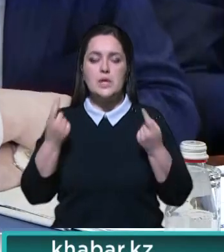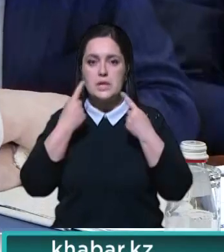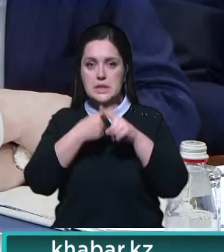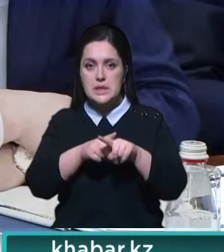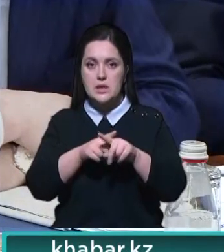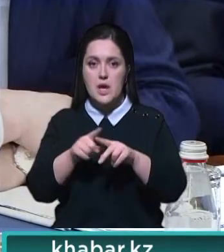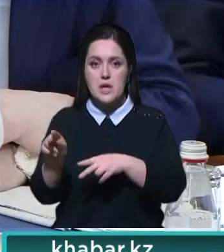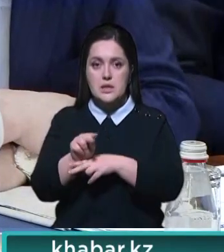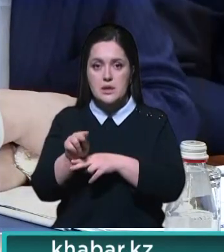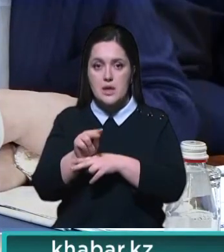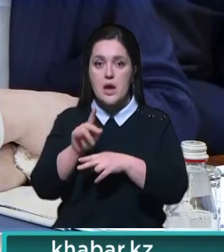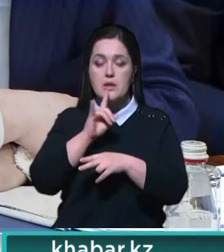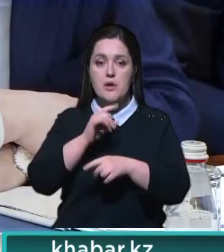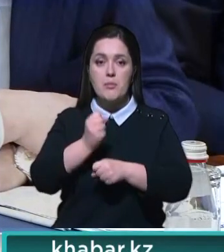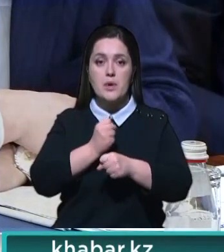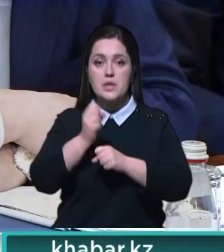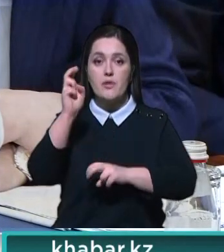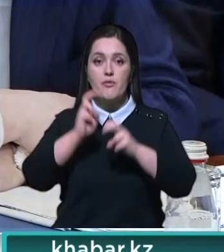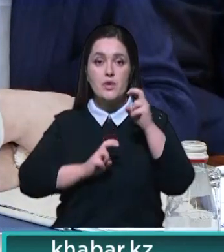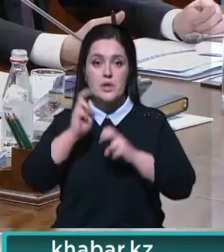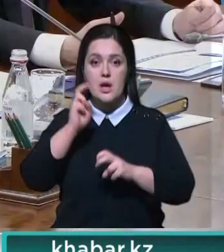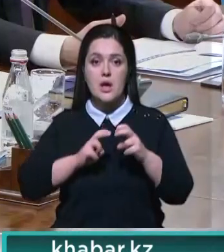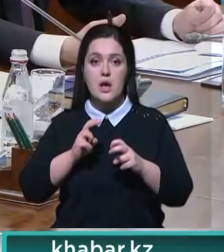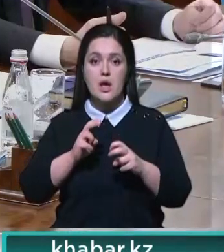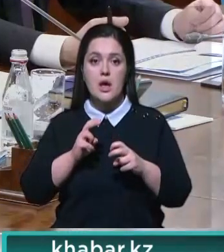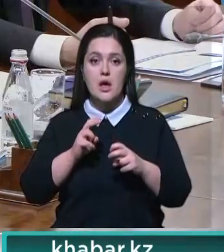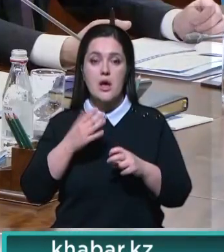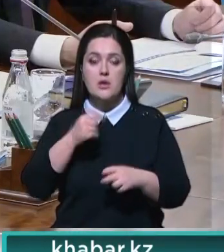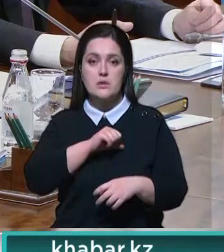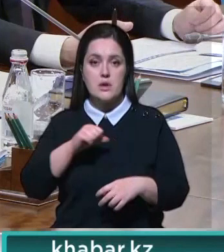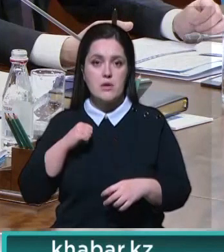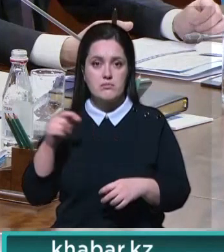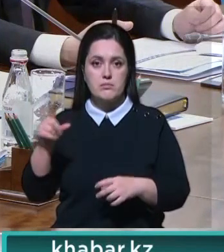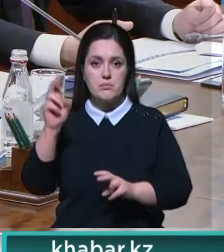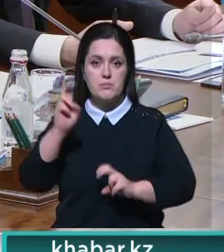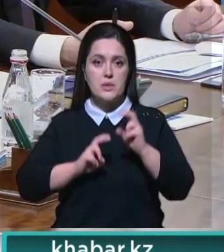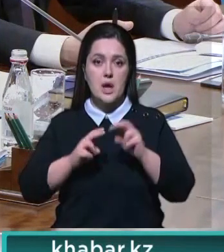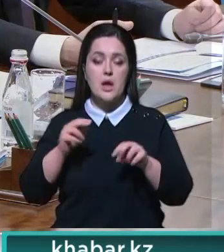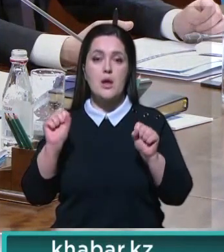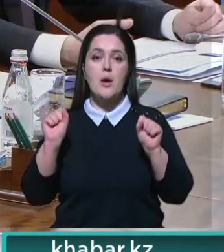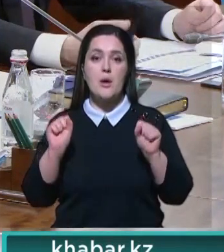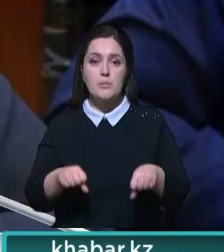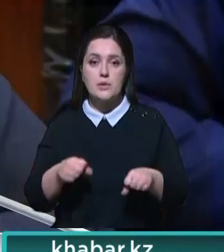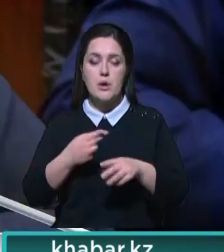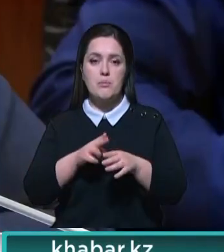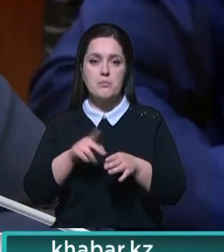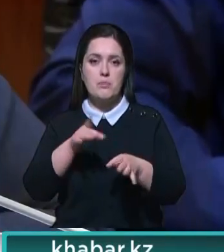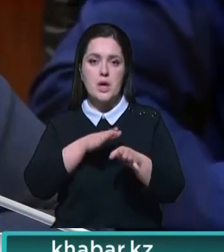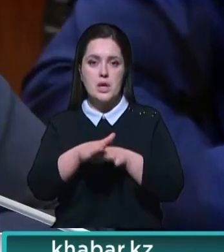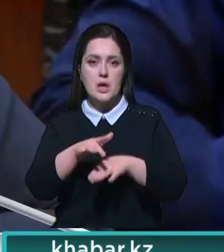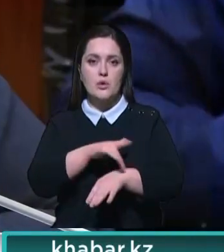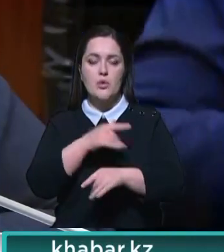сервиса на одном из нефтеперерабатывающих заводов с аутсорсинга введение самого предприятия это позволит